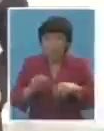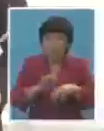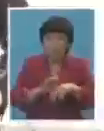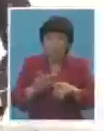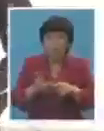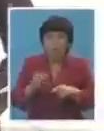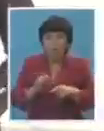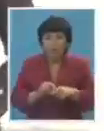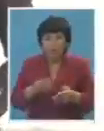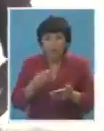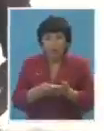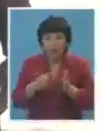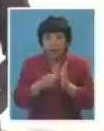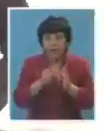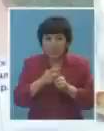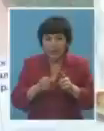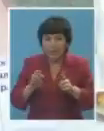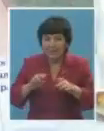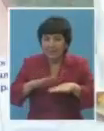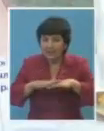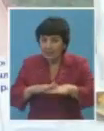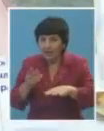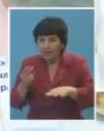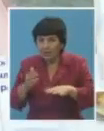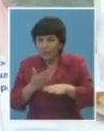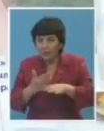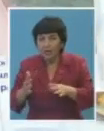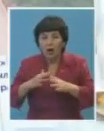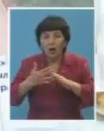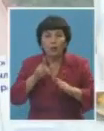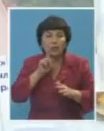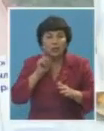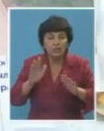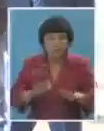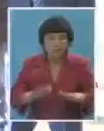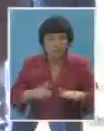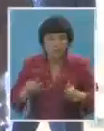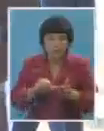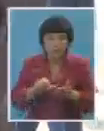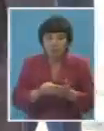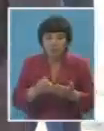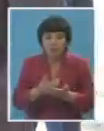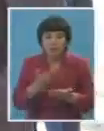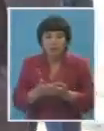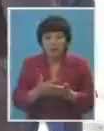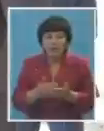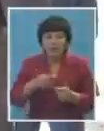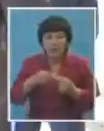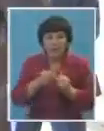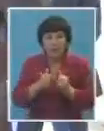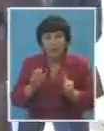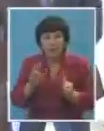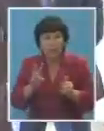Бұл мақсатқа бюджеттен 6,5 миллиард теңге бөлінген. Ауылды көркейтуге жергілікті тұрғындар сүбелі үлес қосуда. Мәселен, кәсіпкерлер